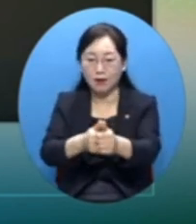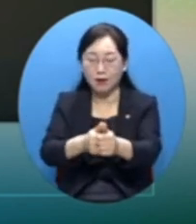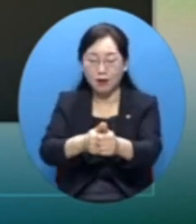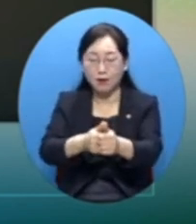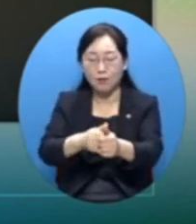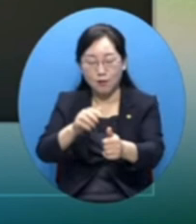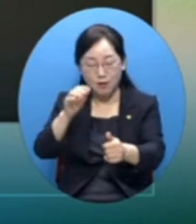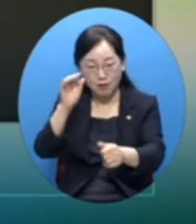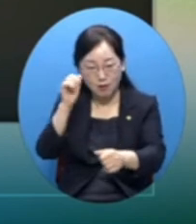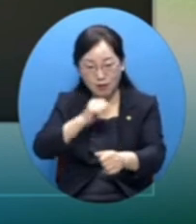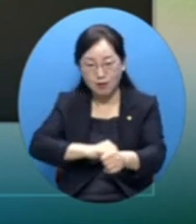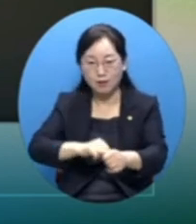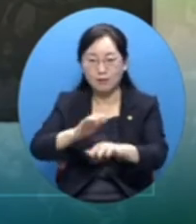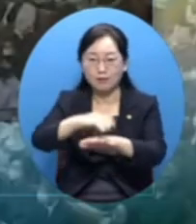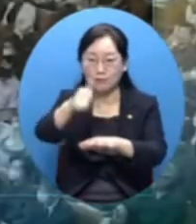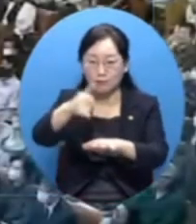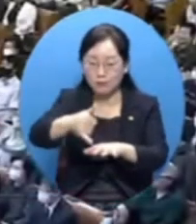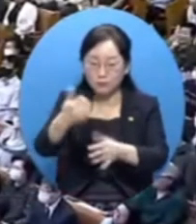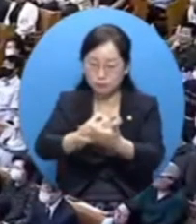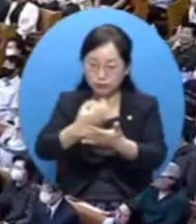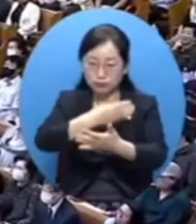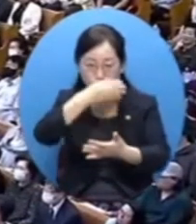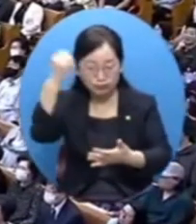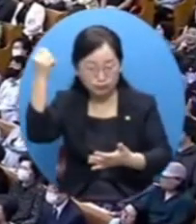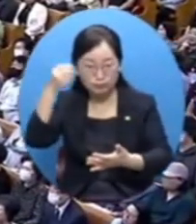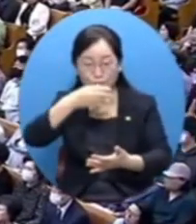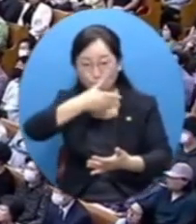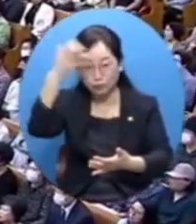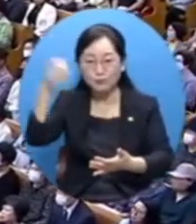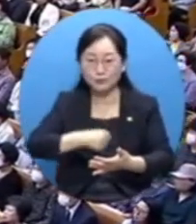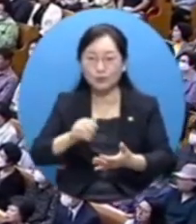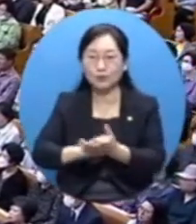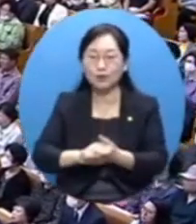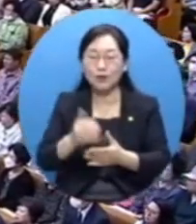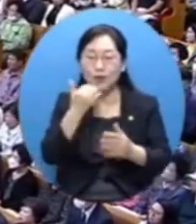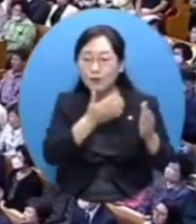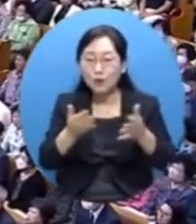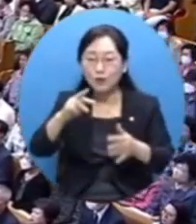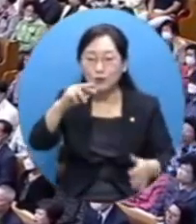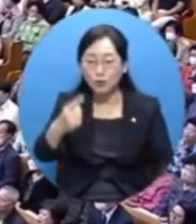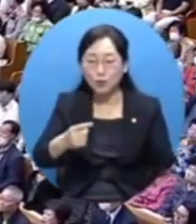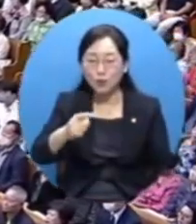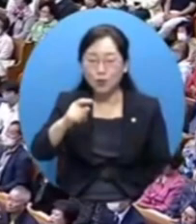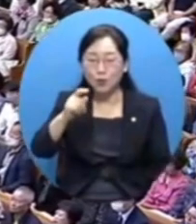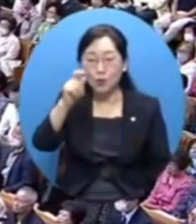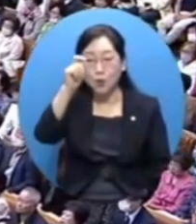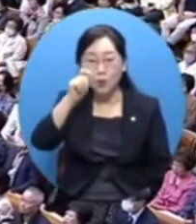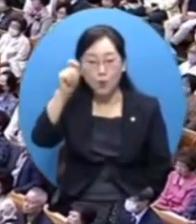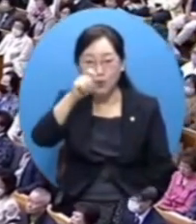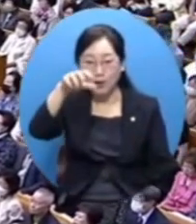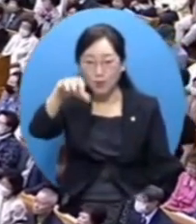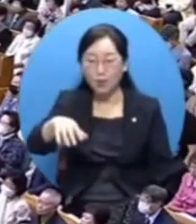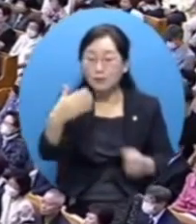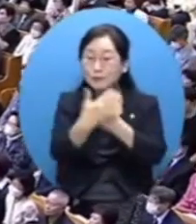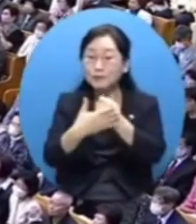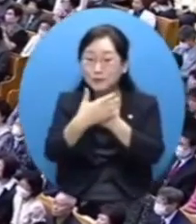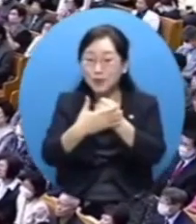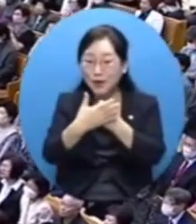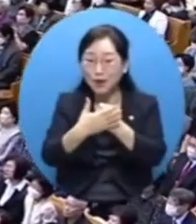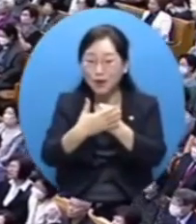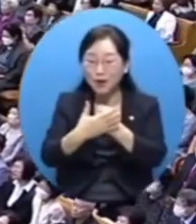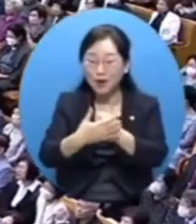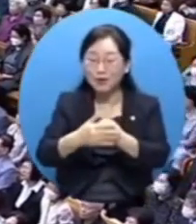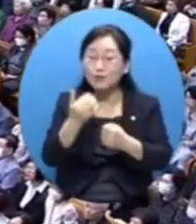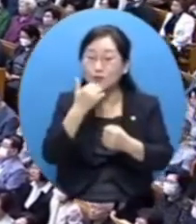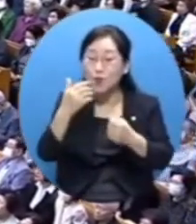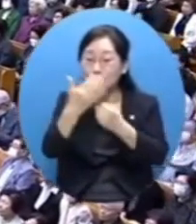가진 것입니다 해방 이후에는 1946년에 경기도 고양군 은평군 구기리 지금 서울 은평군 기리에